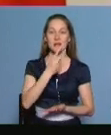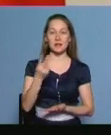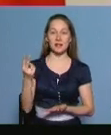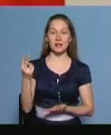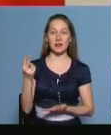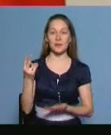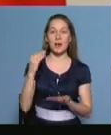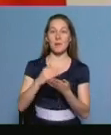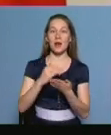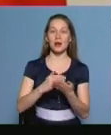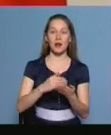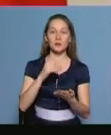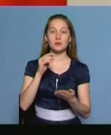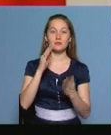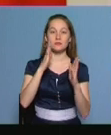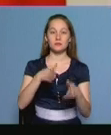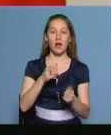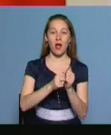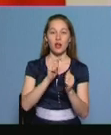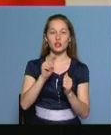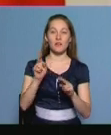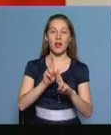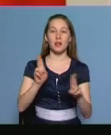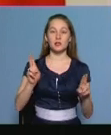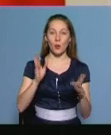про каждого из вас, кто здесь сегодня присутствует.